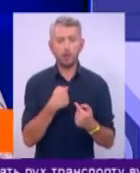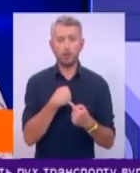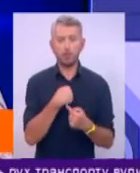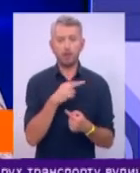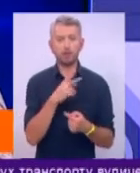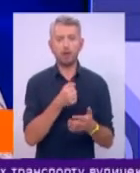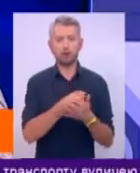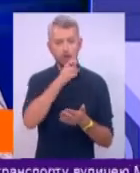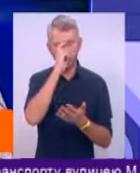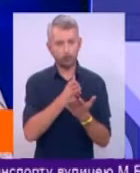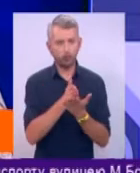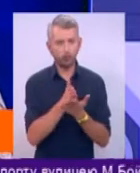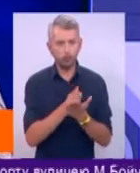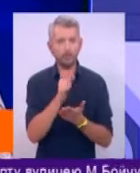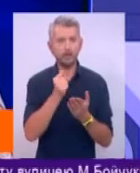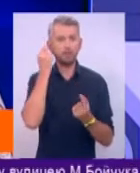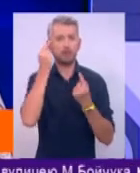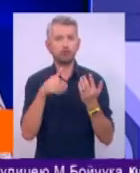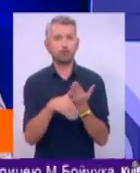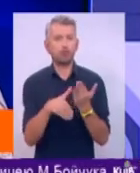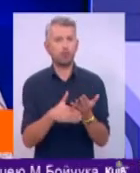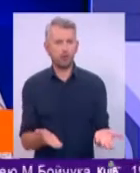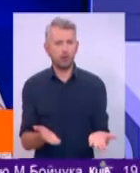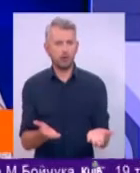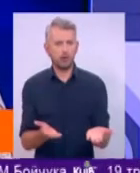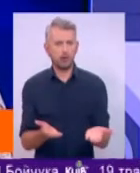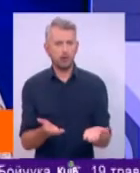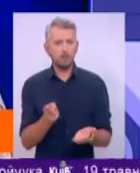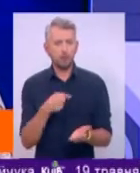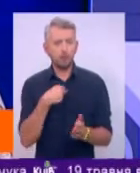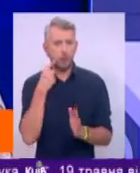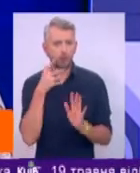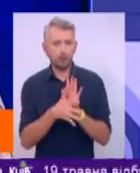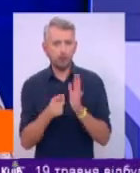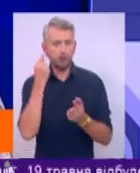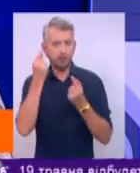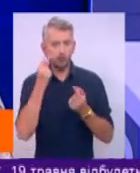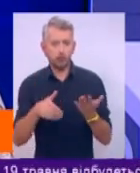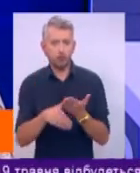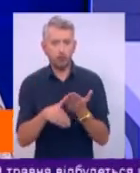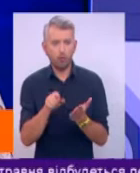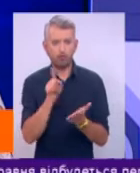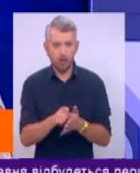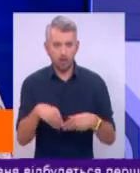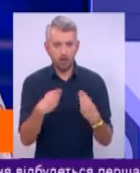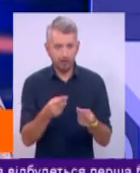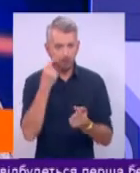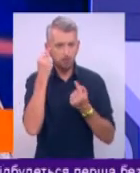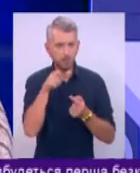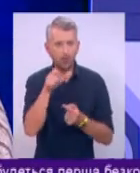як до державного службовця, за психологічною допомогою. Да, при цьому ми розуміємо, що психологічну допомогу має надавати